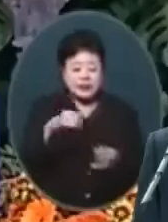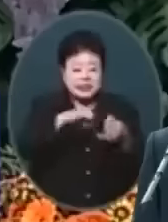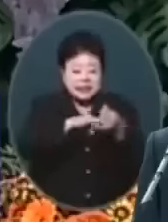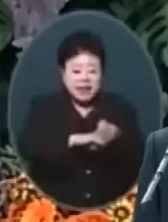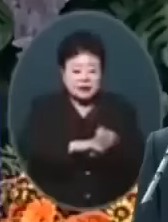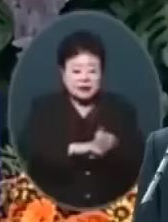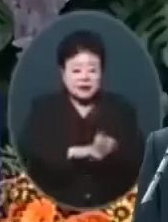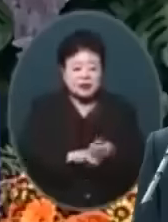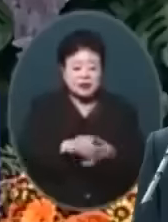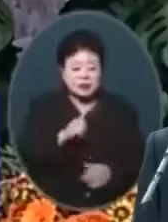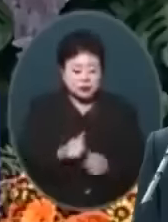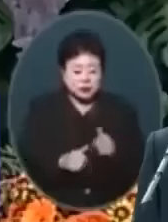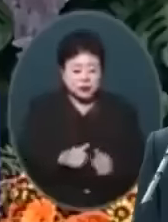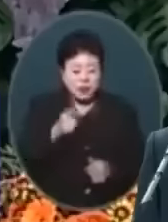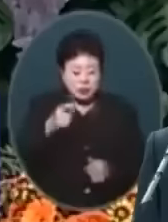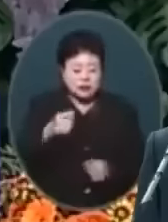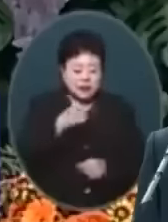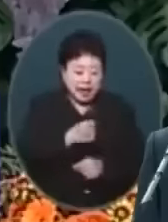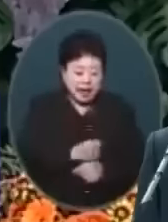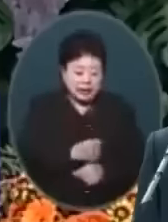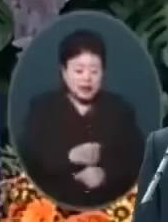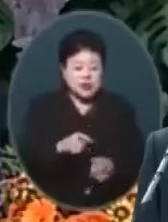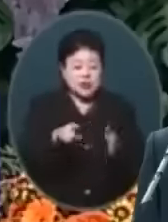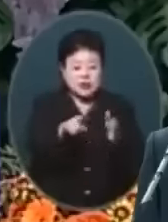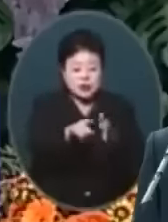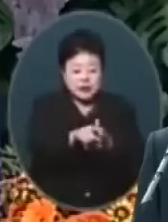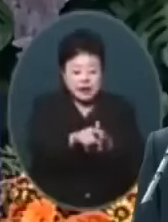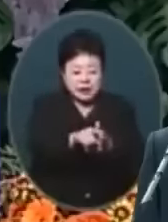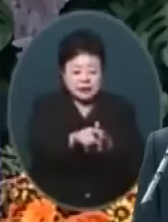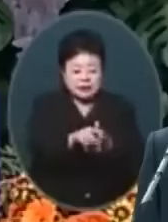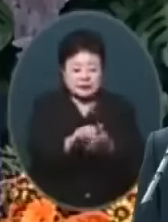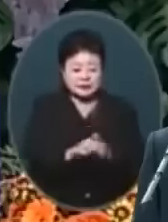되나니 이는 그 약속을 그 모든 후손에게 굳게 하리 하심이라.